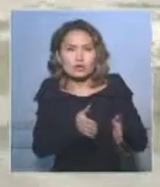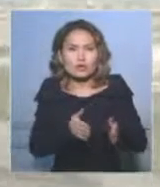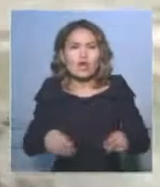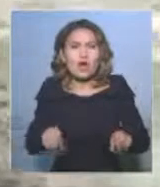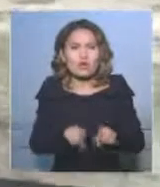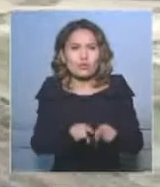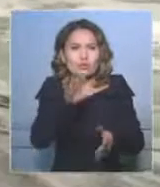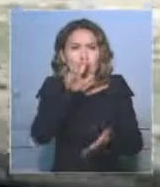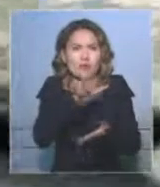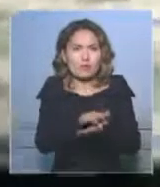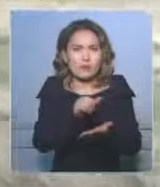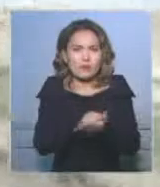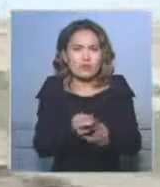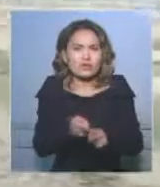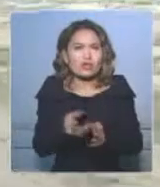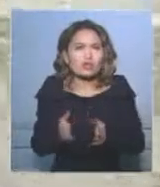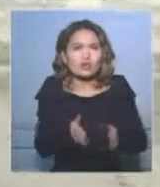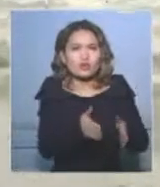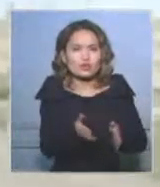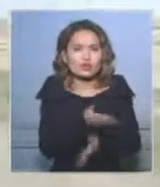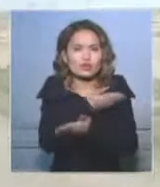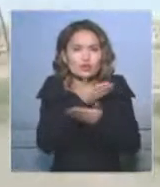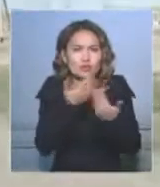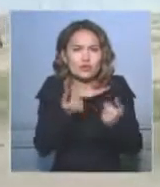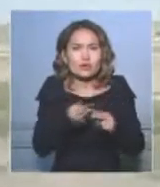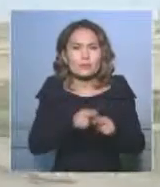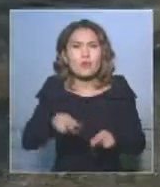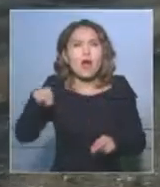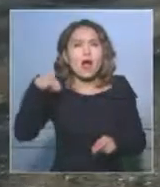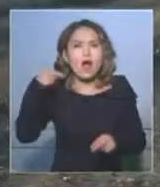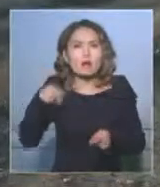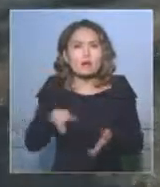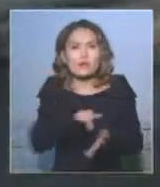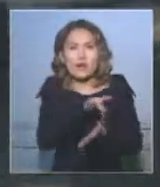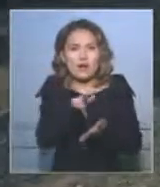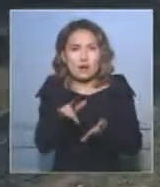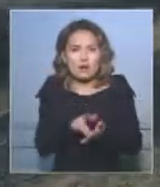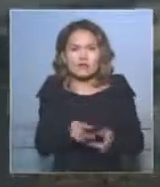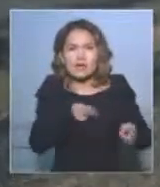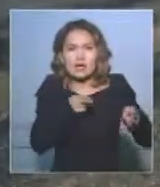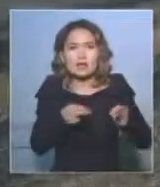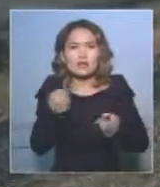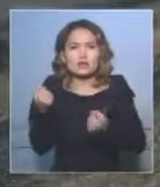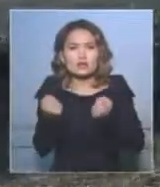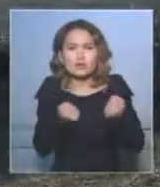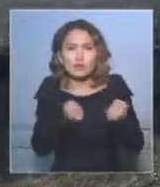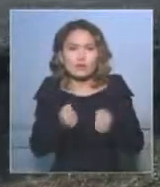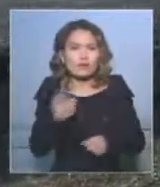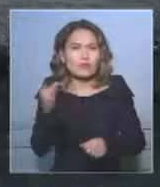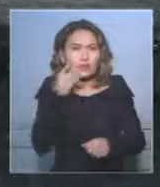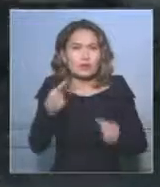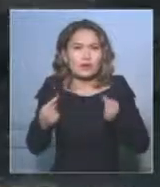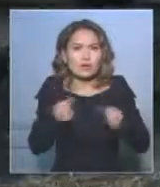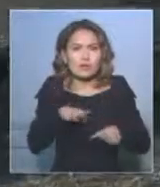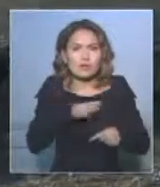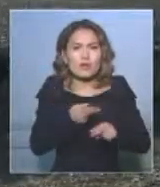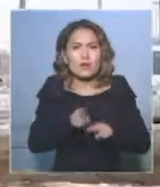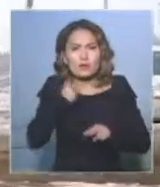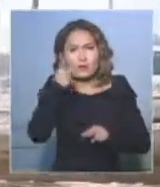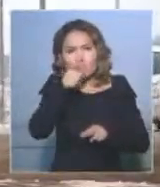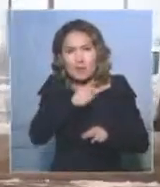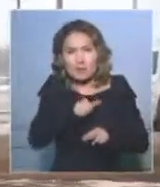асфальт мүлде жоқ деуге болады. Салдарынан Атыраудан Ақтөбеге қатынайтындар мыңдаған шақырым айналып, Орал қаласы арқылы жүруге мәжбүр. Енді биылдан